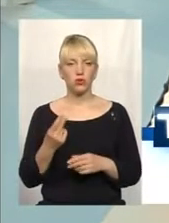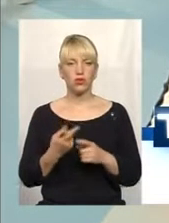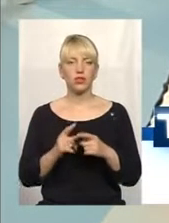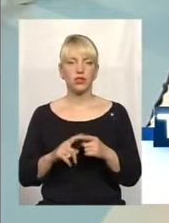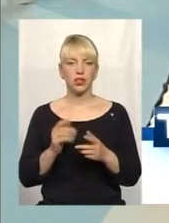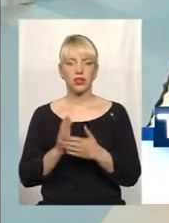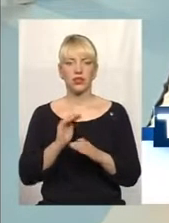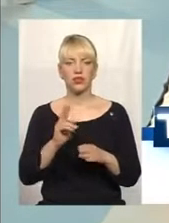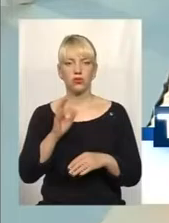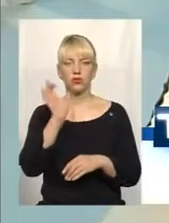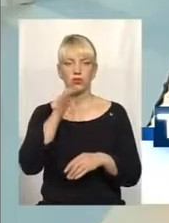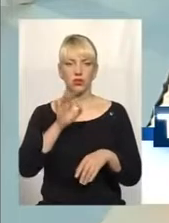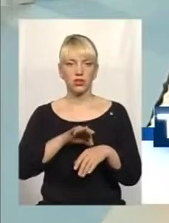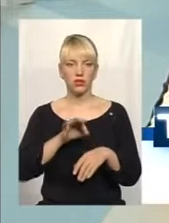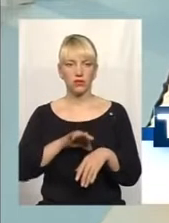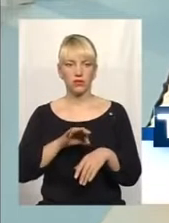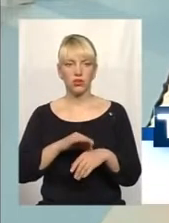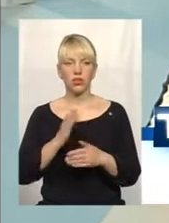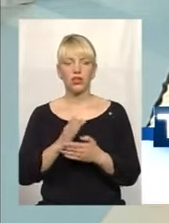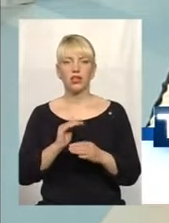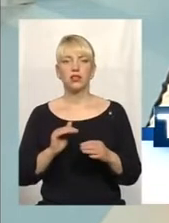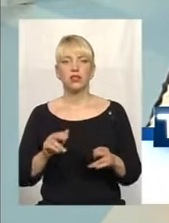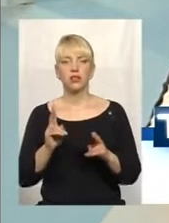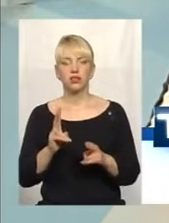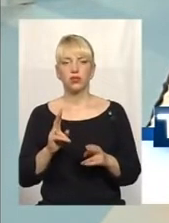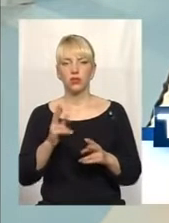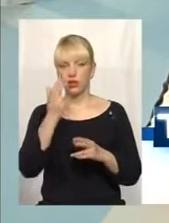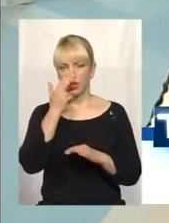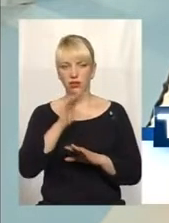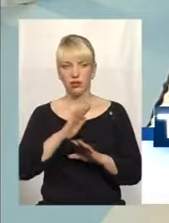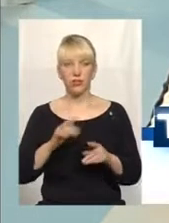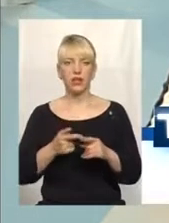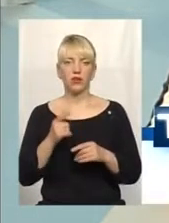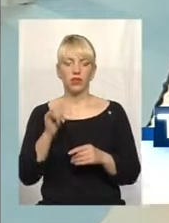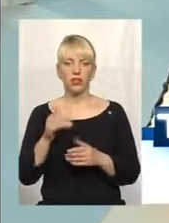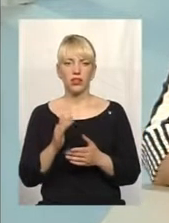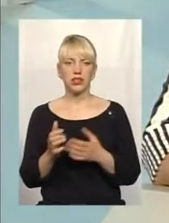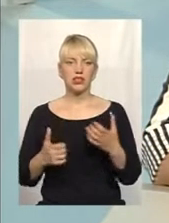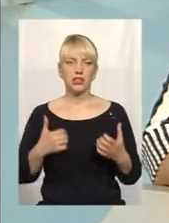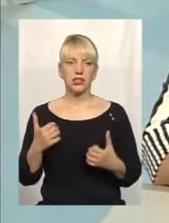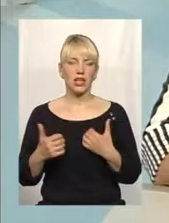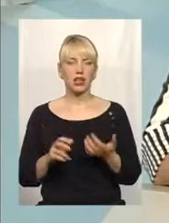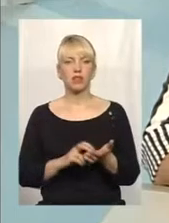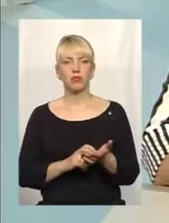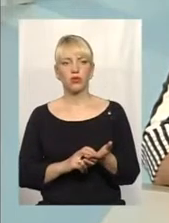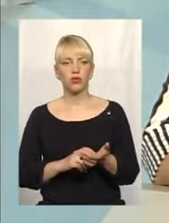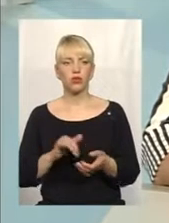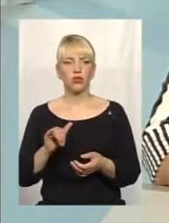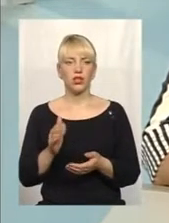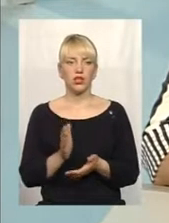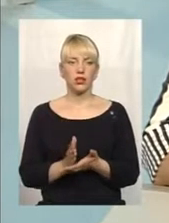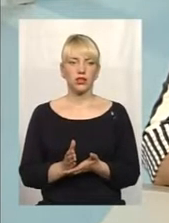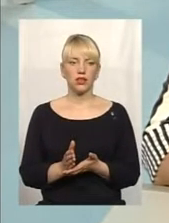перенесли серйозні захворювання, є діти, які дещо дезадаптовані, тобто в них є страхи, у них є боязнь, у них є